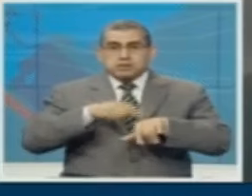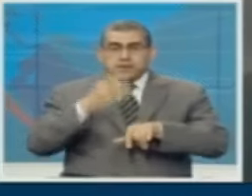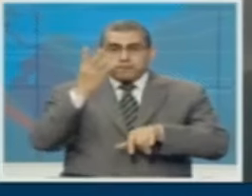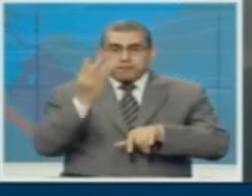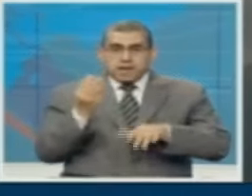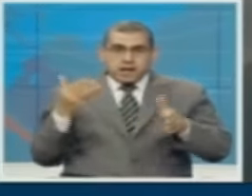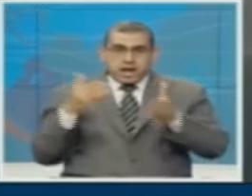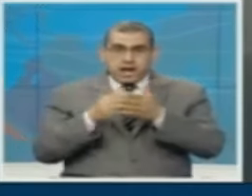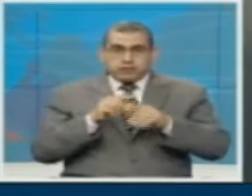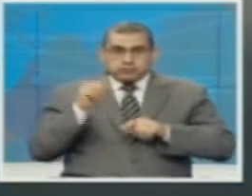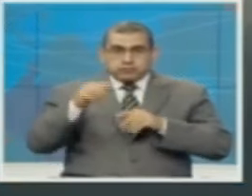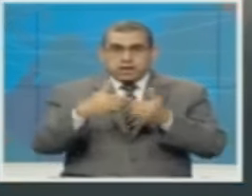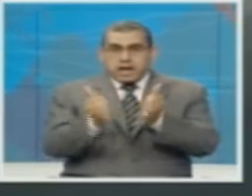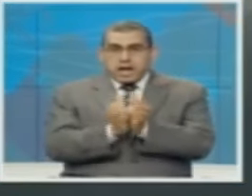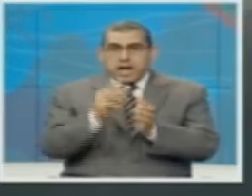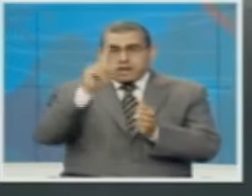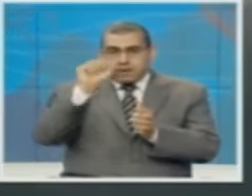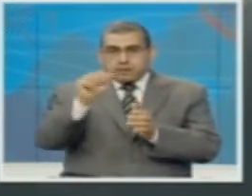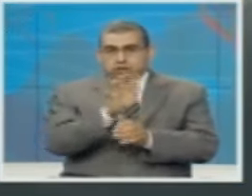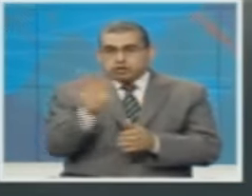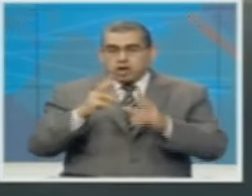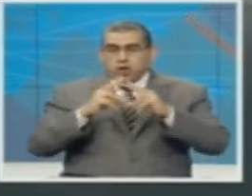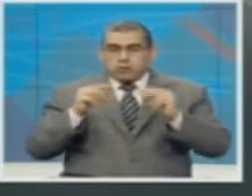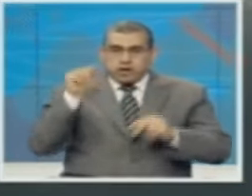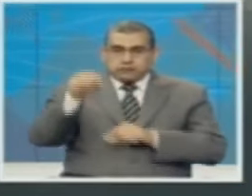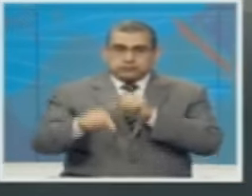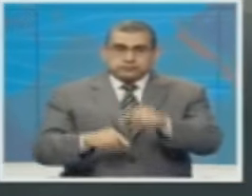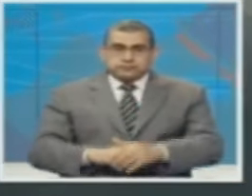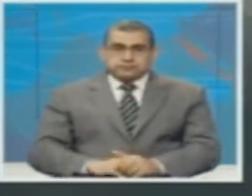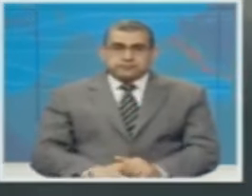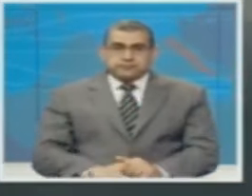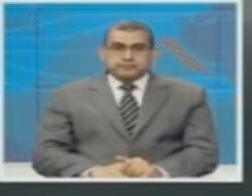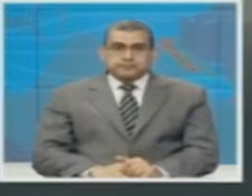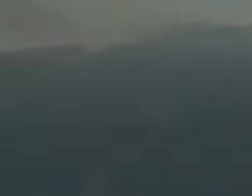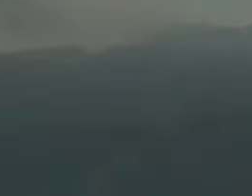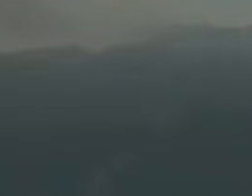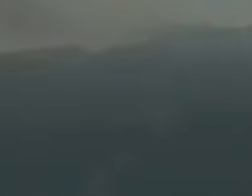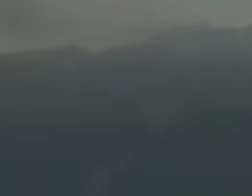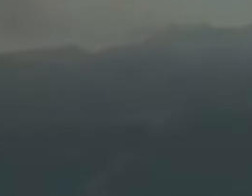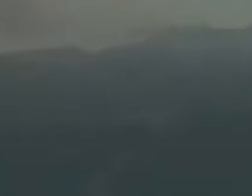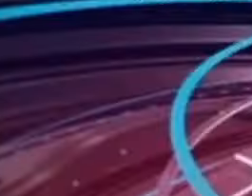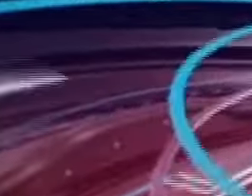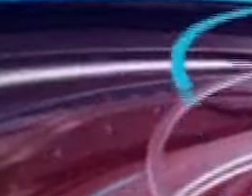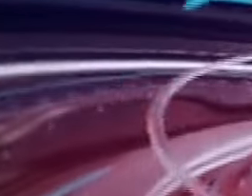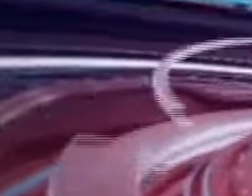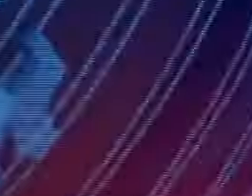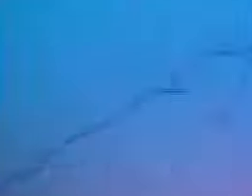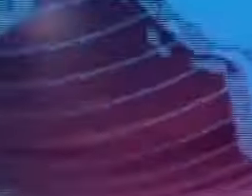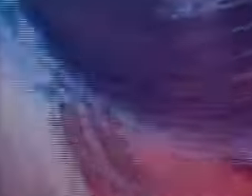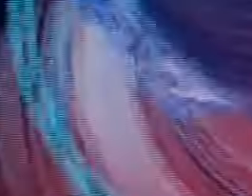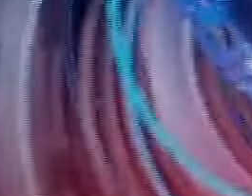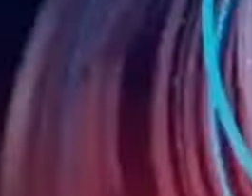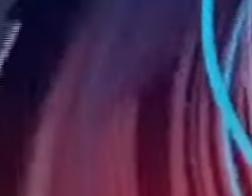الساعات الأخيرة على مواقع لحزب الله شرقي لبنان. We'll be right back.